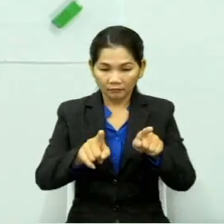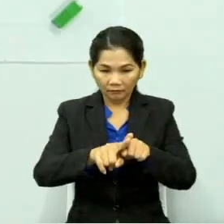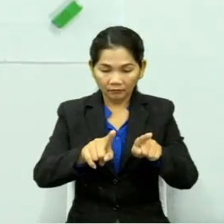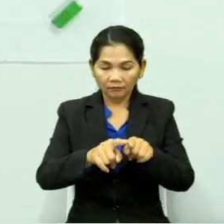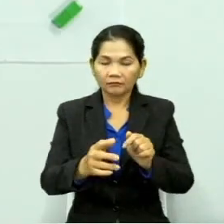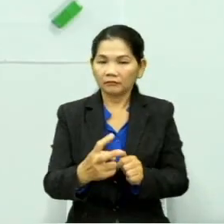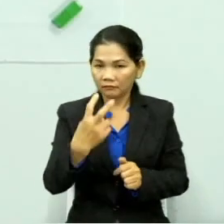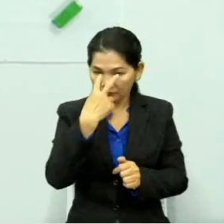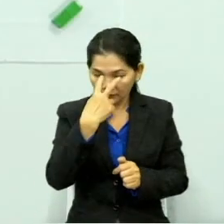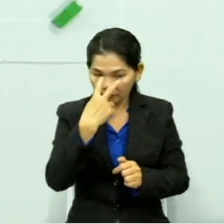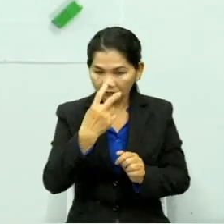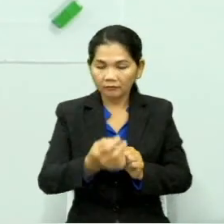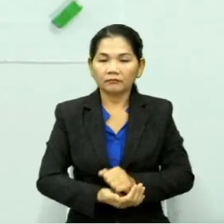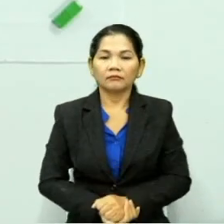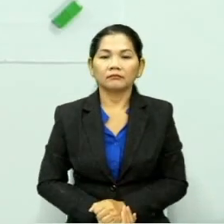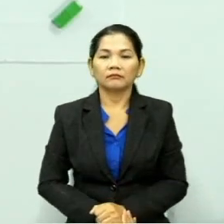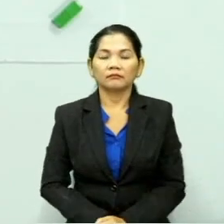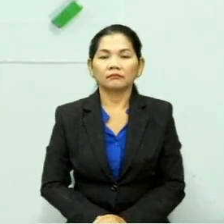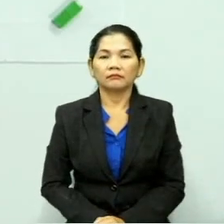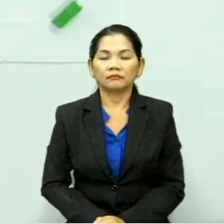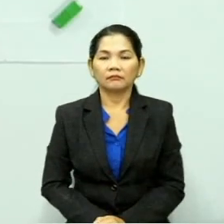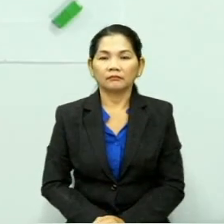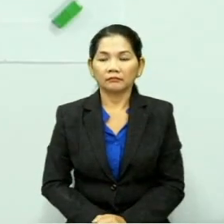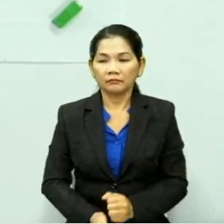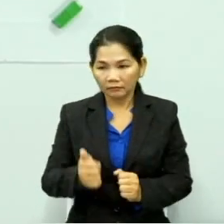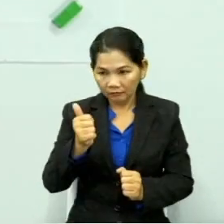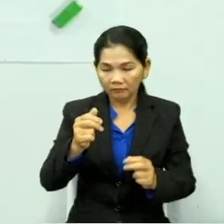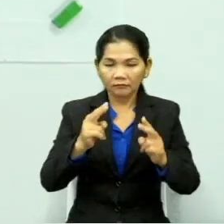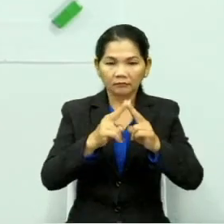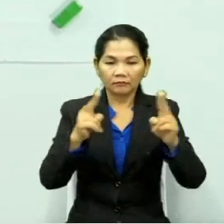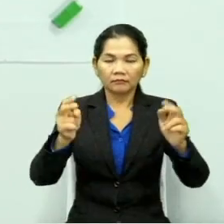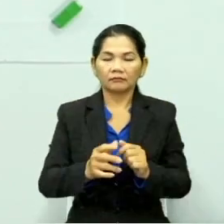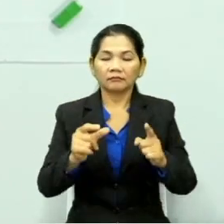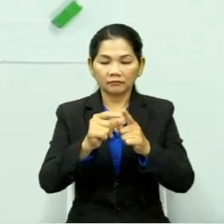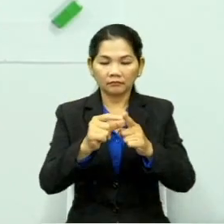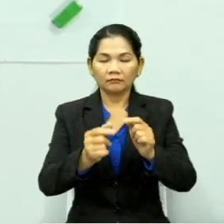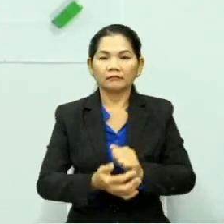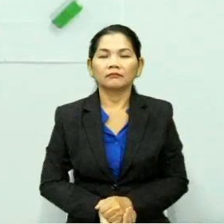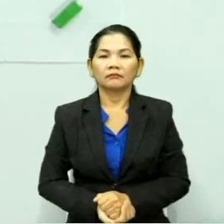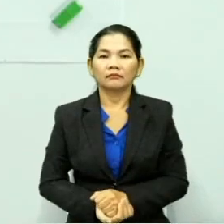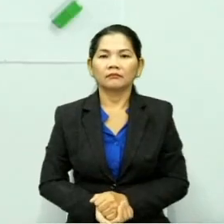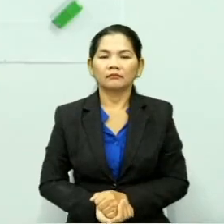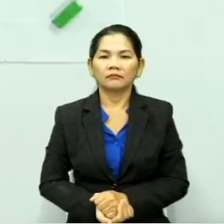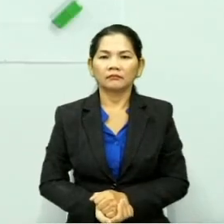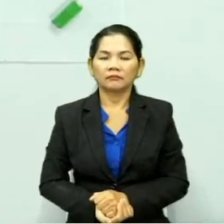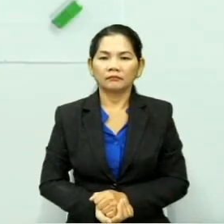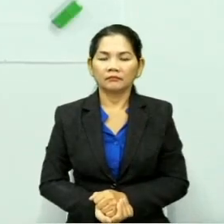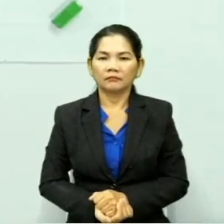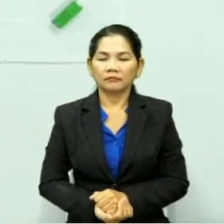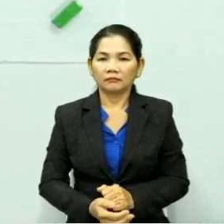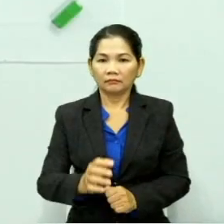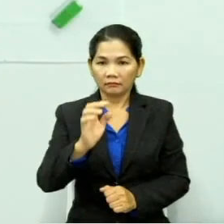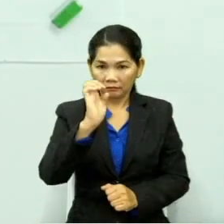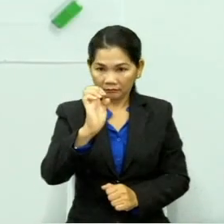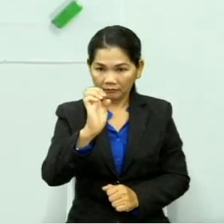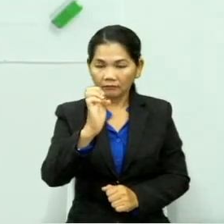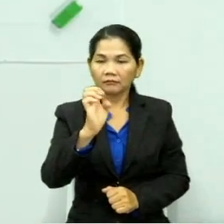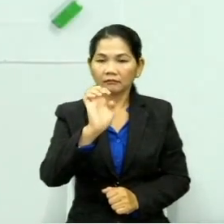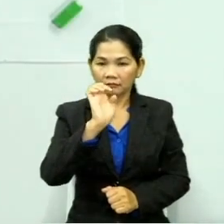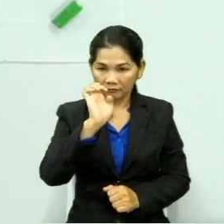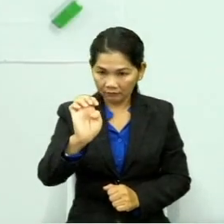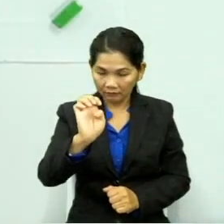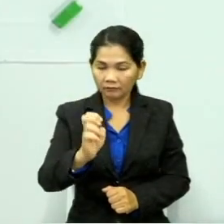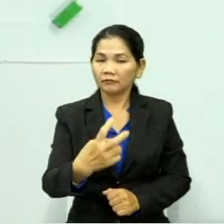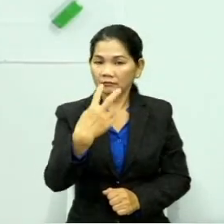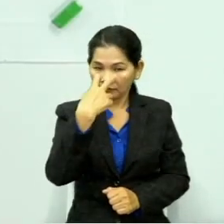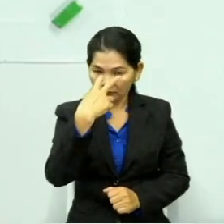pía nệt ra chà là ổn á cứ nơi miền pía chà chạ khổ nó con chà cho